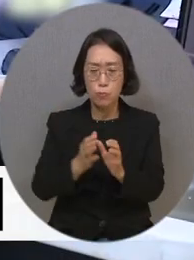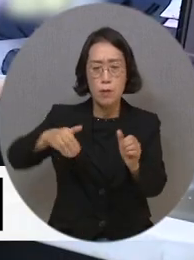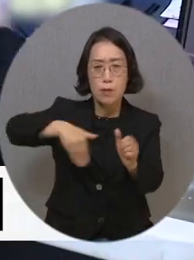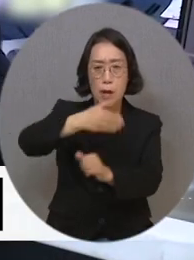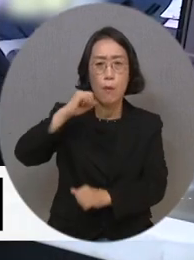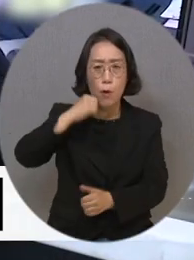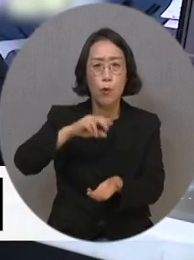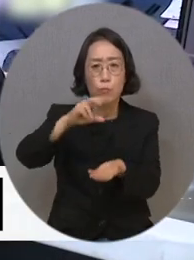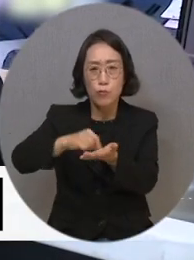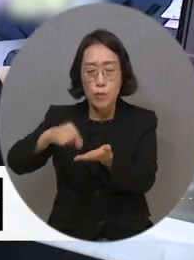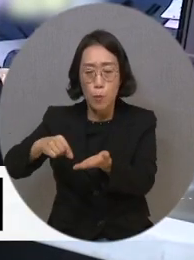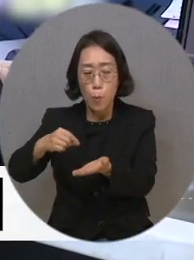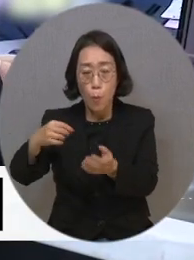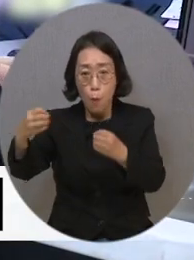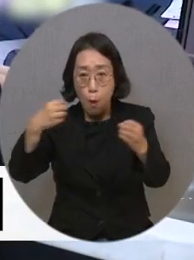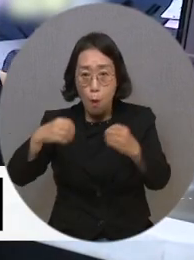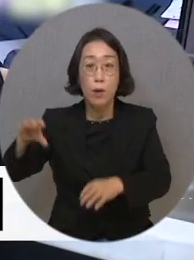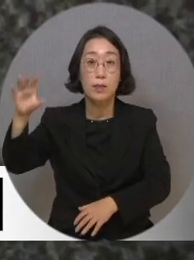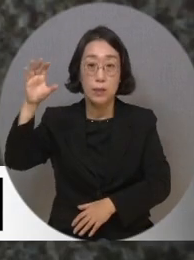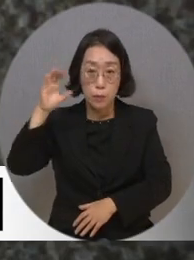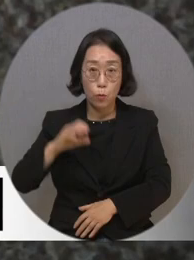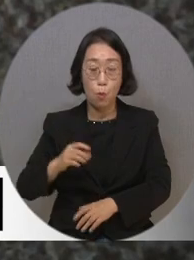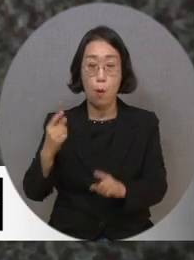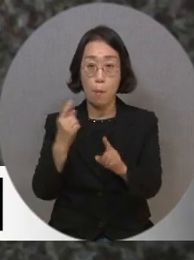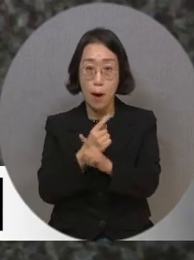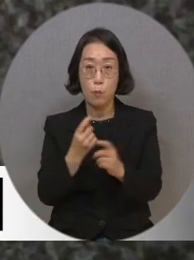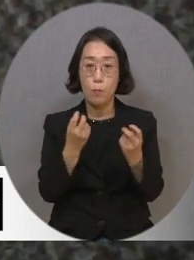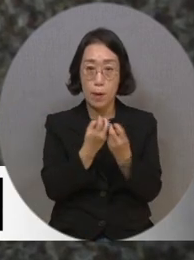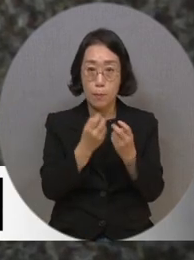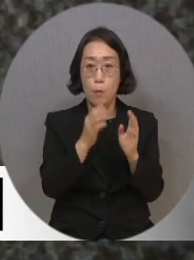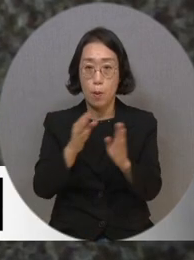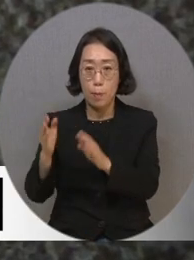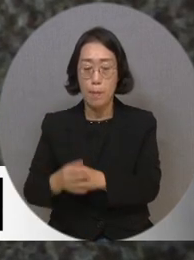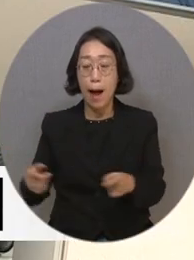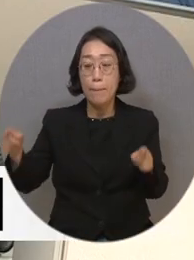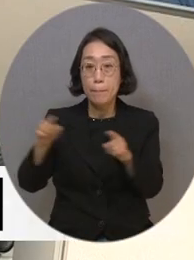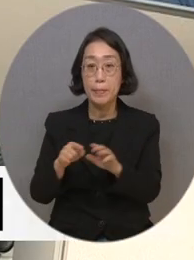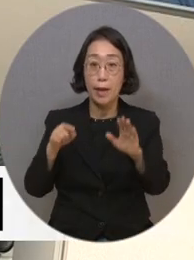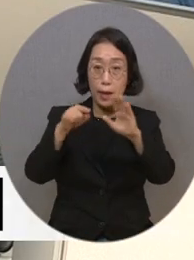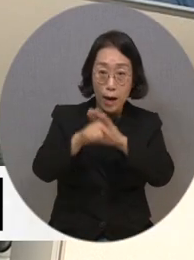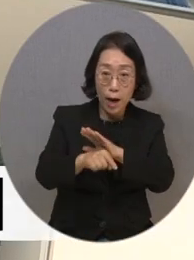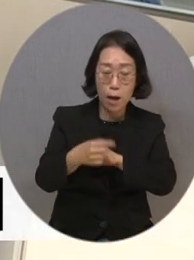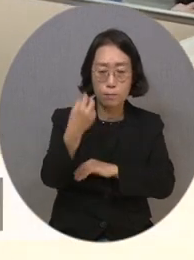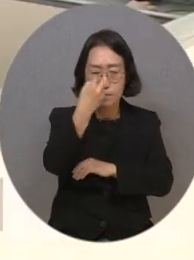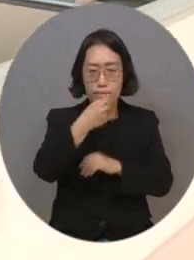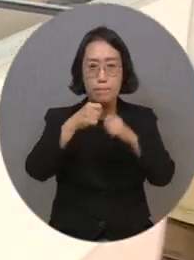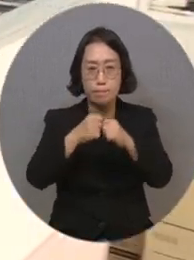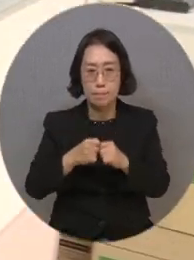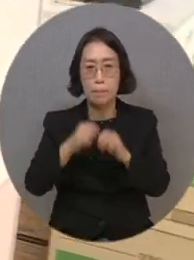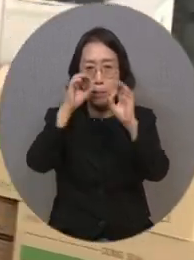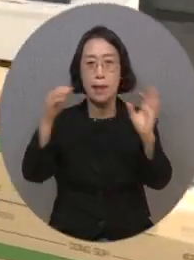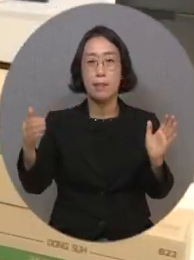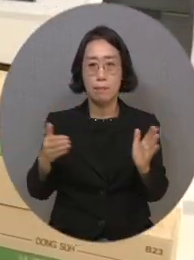청취하고 개선방안을 마련하는 한편 방문진의 동행해 서비스 제공 상황을